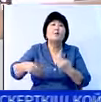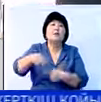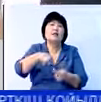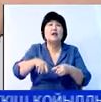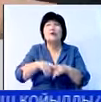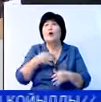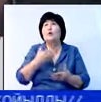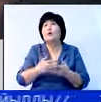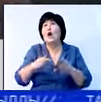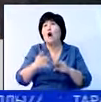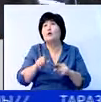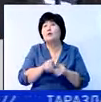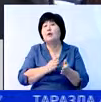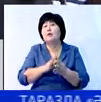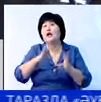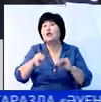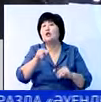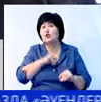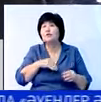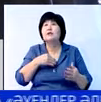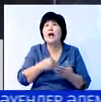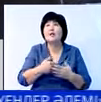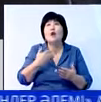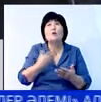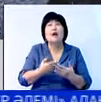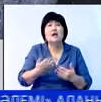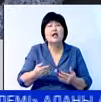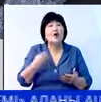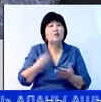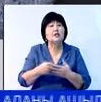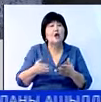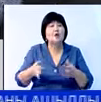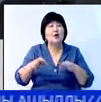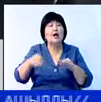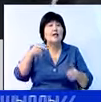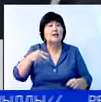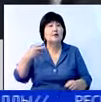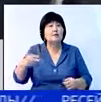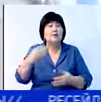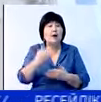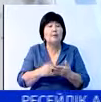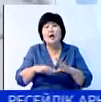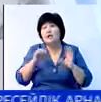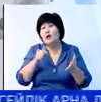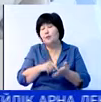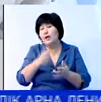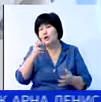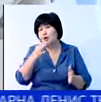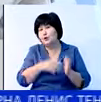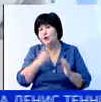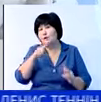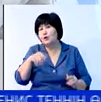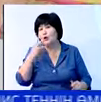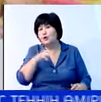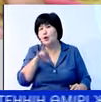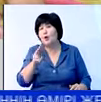өзекті мәселе. Ауданда бұл бағытта нәтижелі жұмыстар атқарылуда. Мәселен, бизнестің жол картасы 2020 бағдарламасы бойынша жалпы құны 291,3